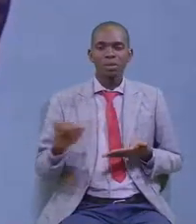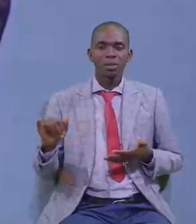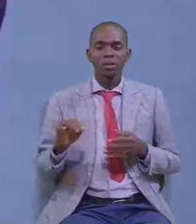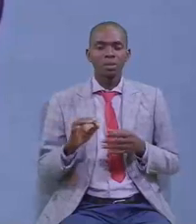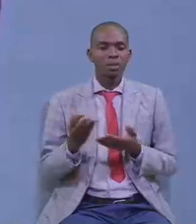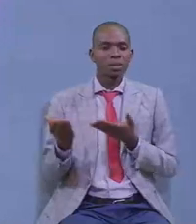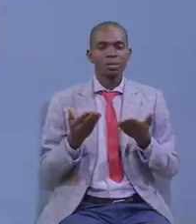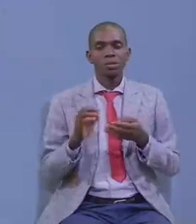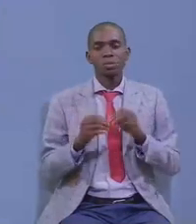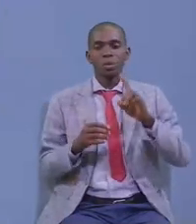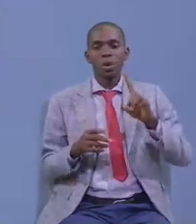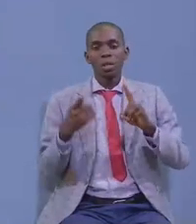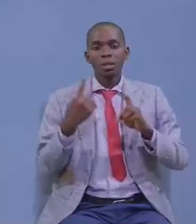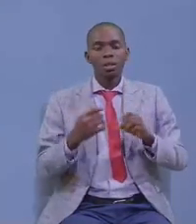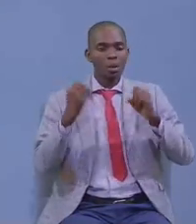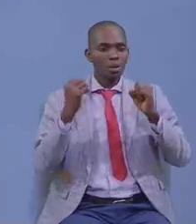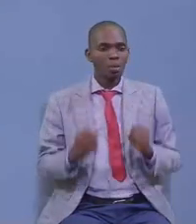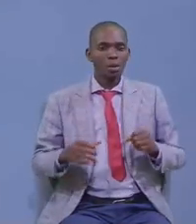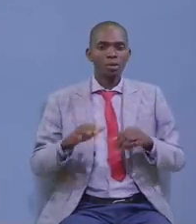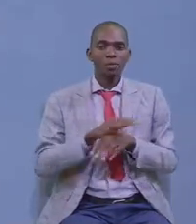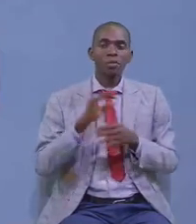Premièrement, l'Esprit puissant.